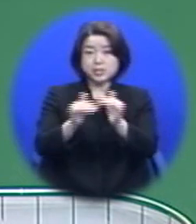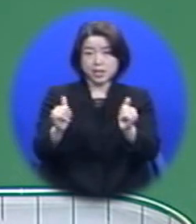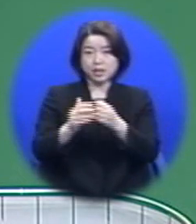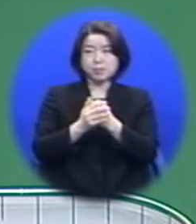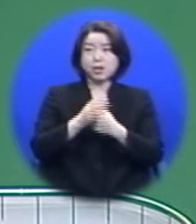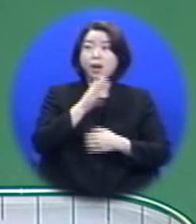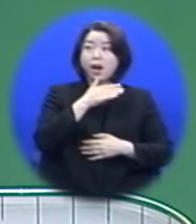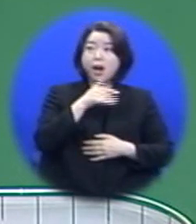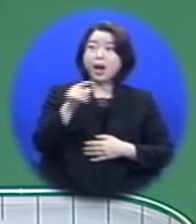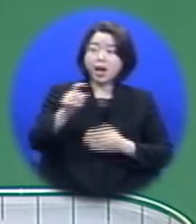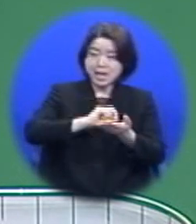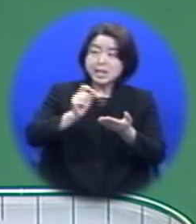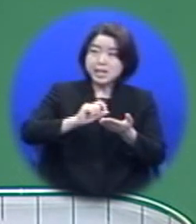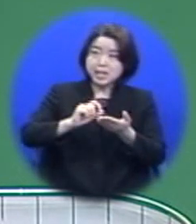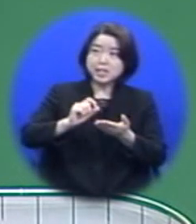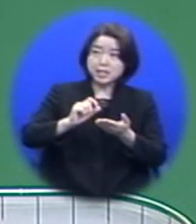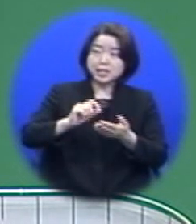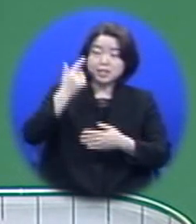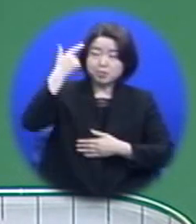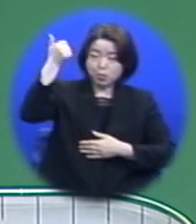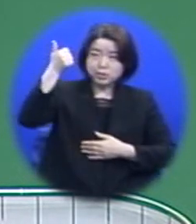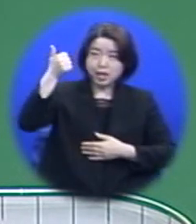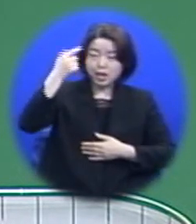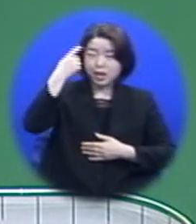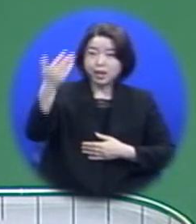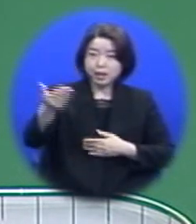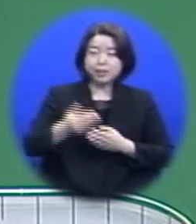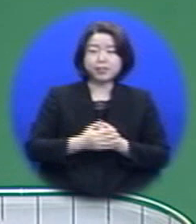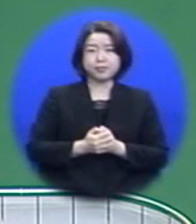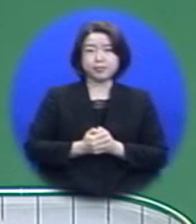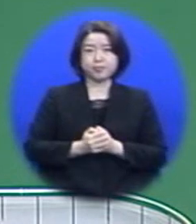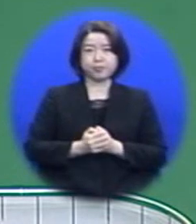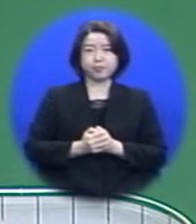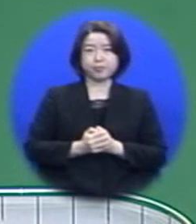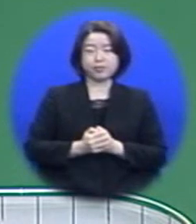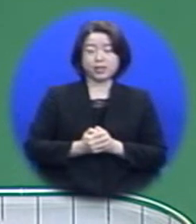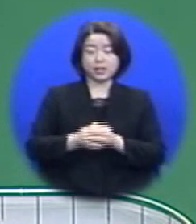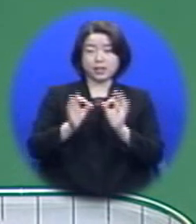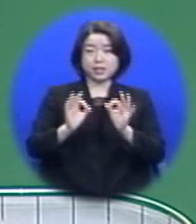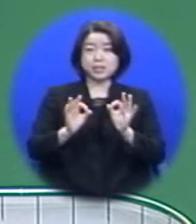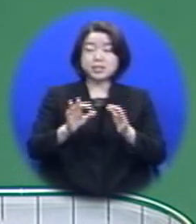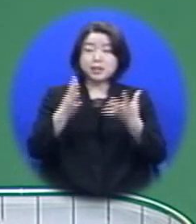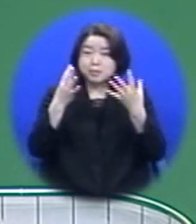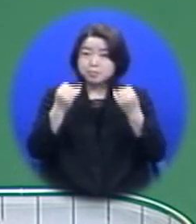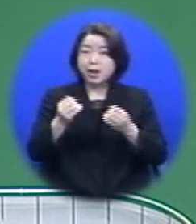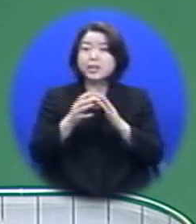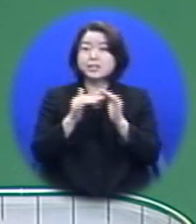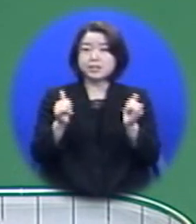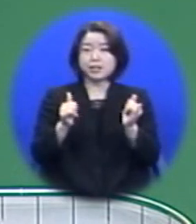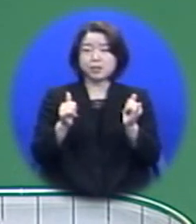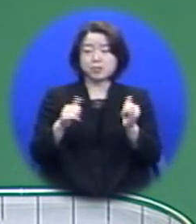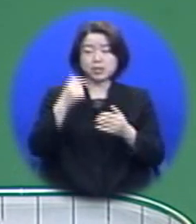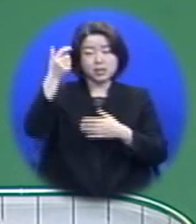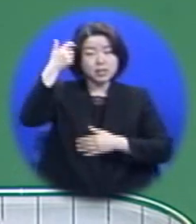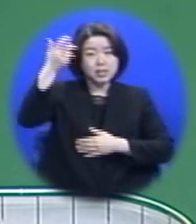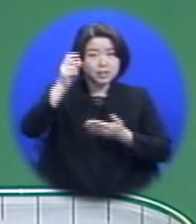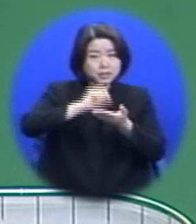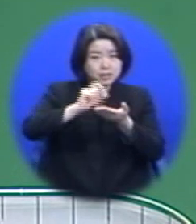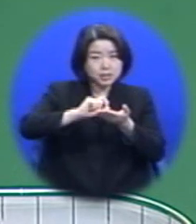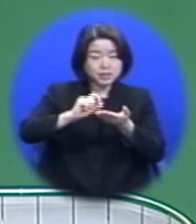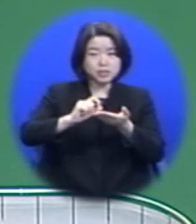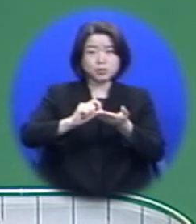아 일기 쓰는 목사요 이러더라 이제는 정말 많은 사람들이 영서 일기 쓰고